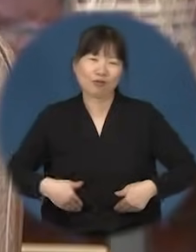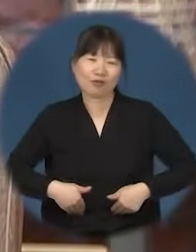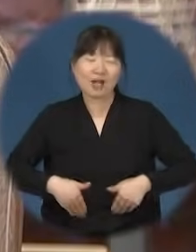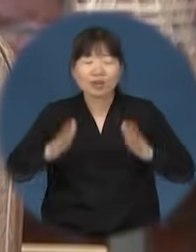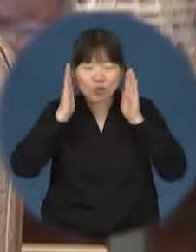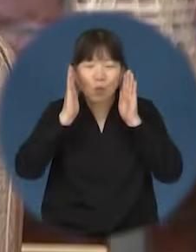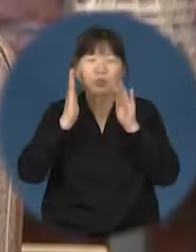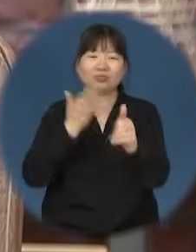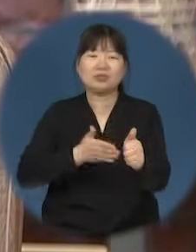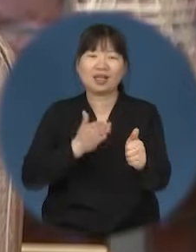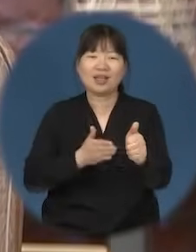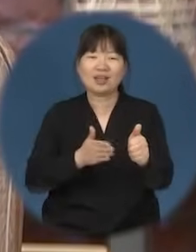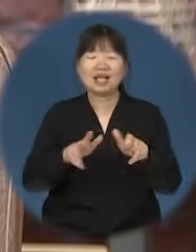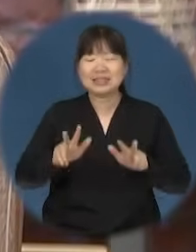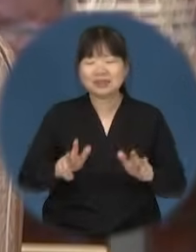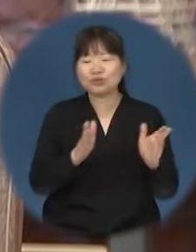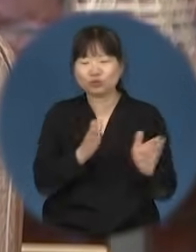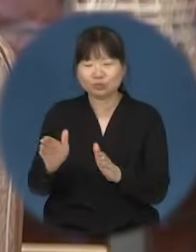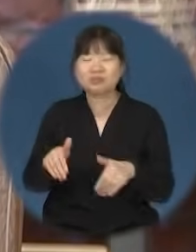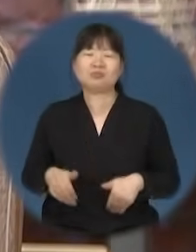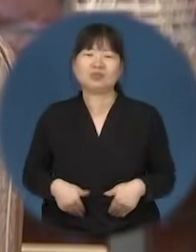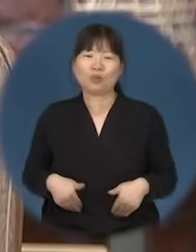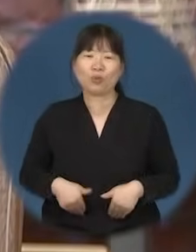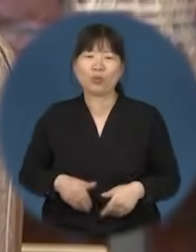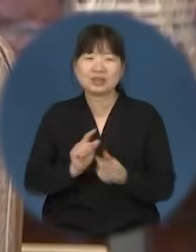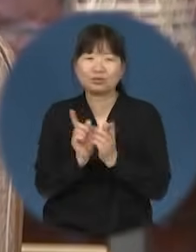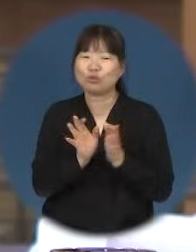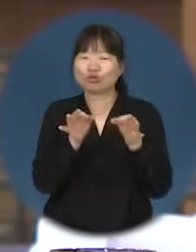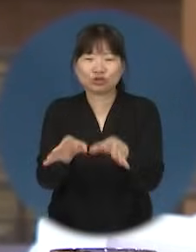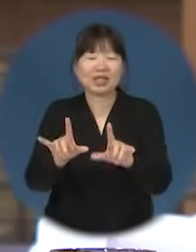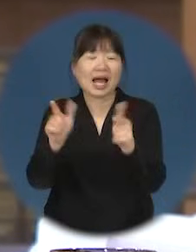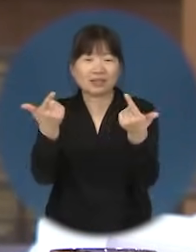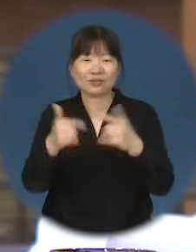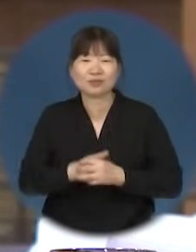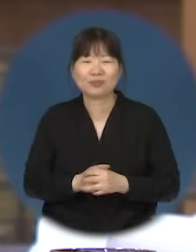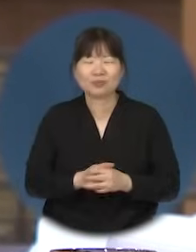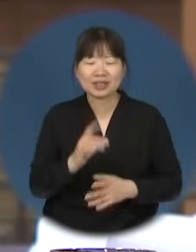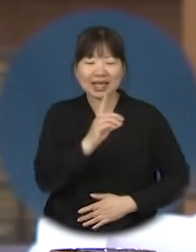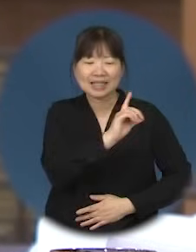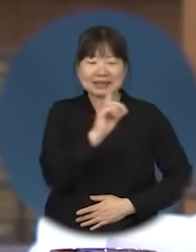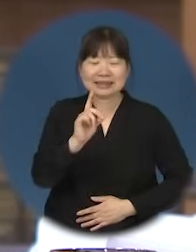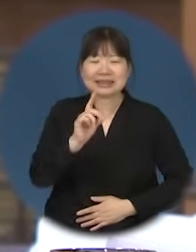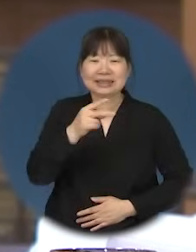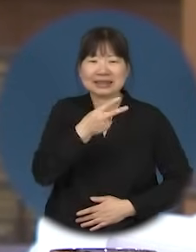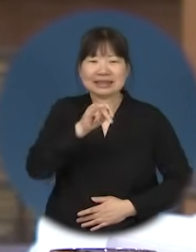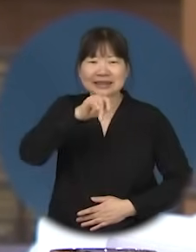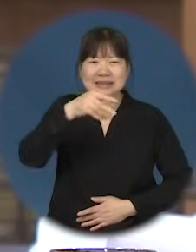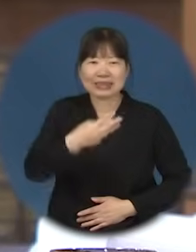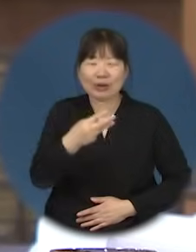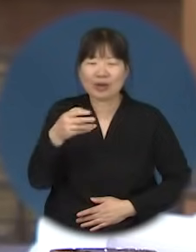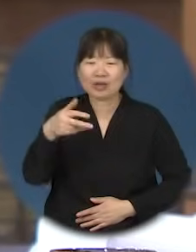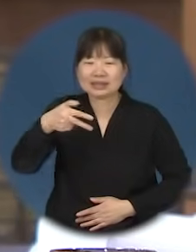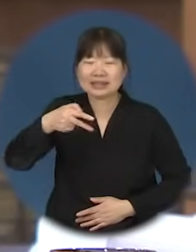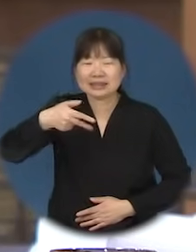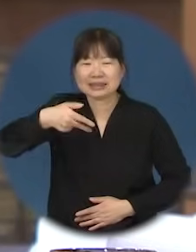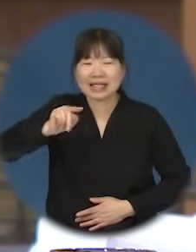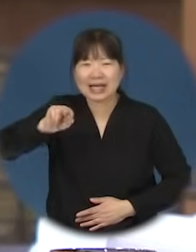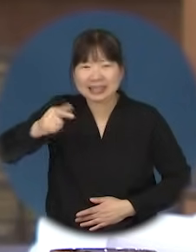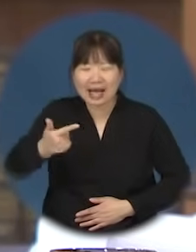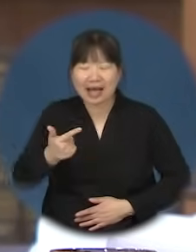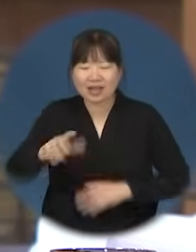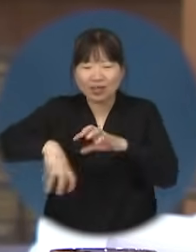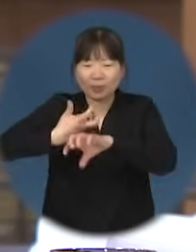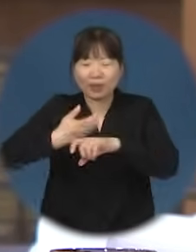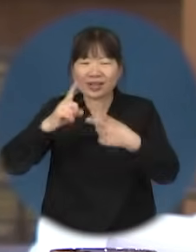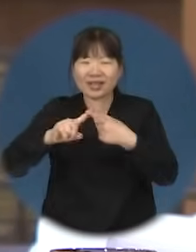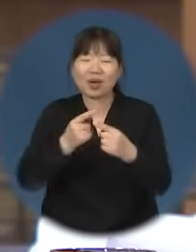지금은 준비할 단계고 공부하는 단계라고 보면 되겠습니다. 디지털 자산 혁명이 뭔지 예. 요만큼 이제